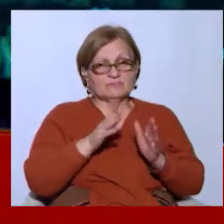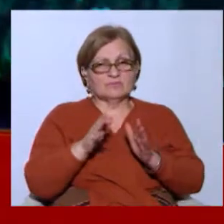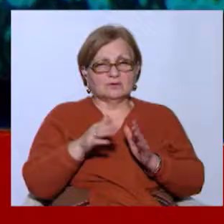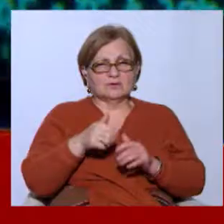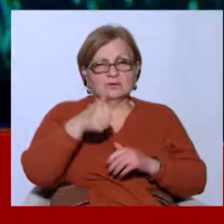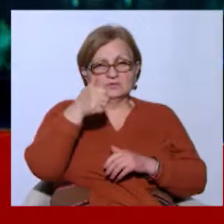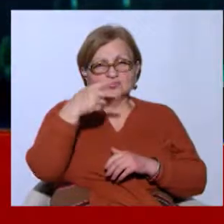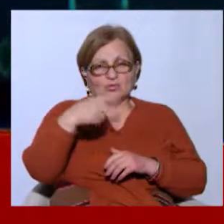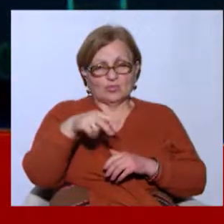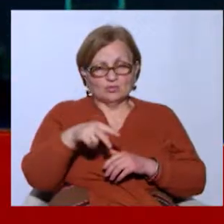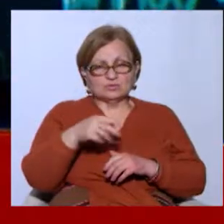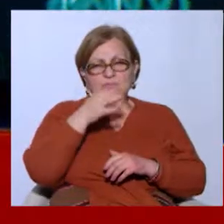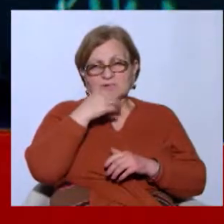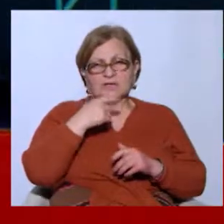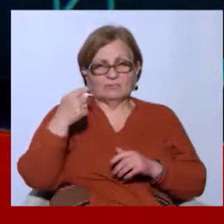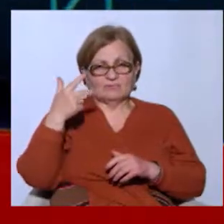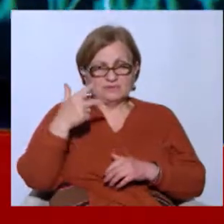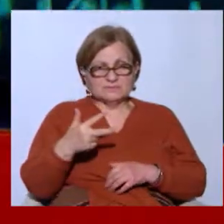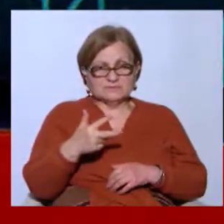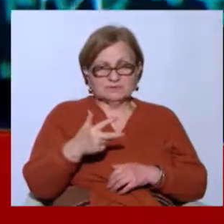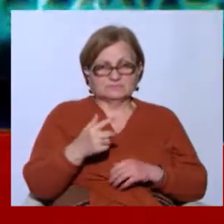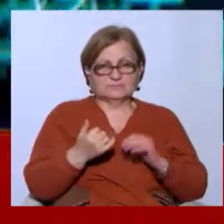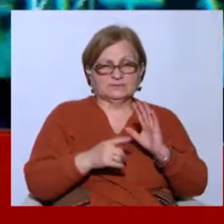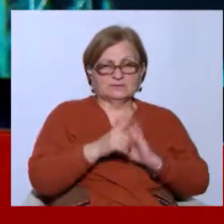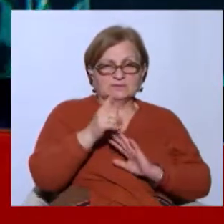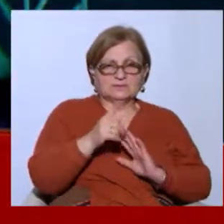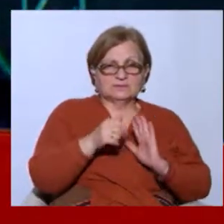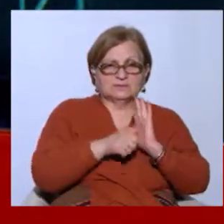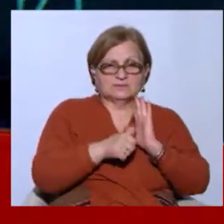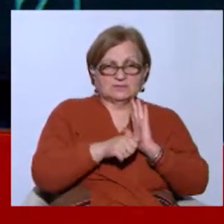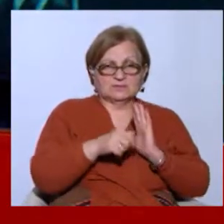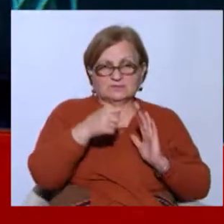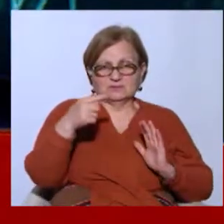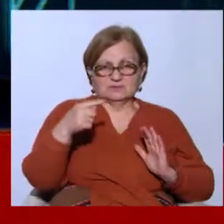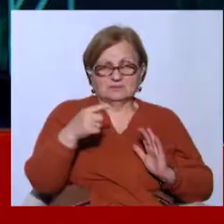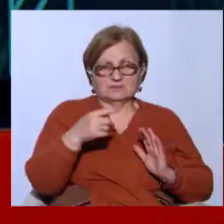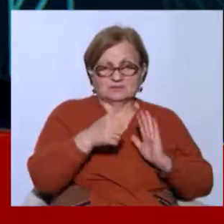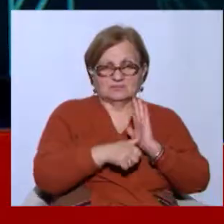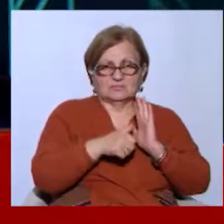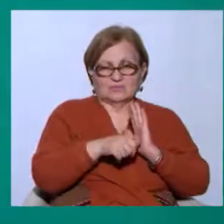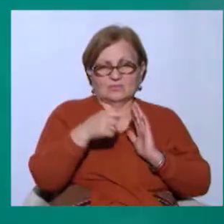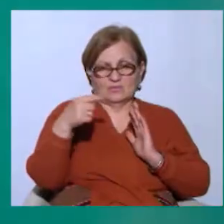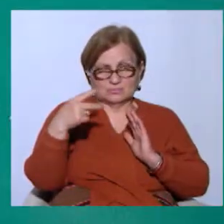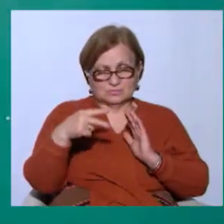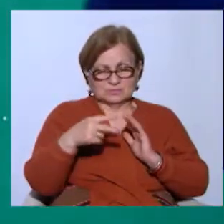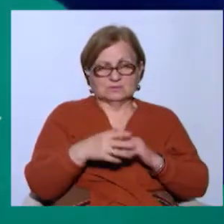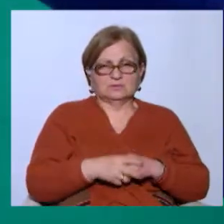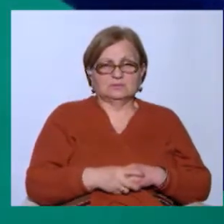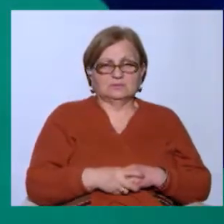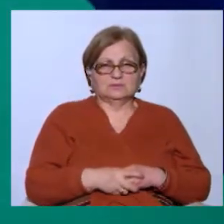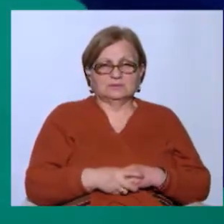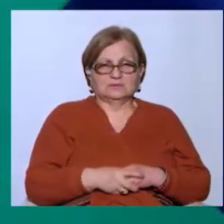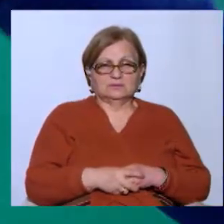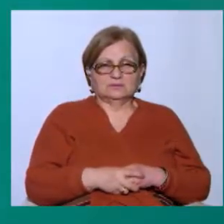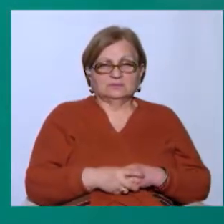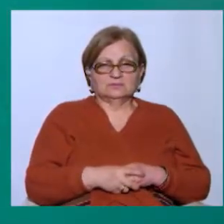ვაკლებ 20, მერე გამოვაკლებ 3-ს. აბა დავიწყეთ 20 ვაკლებ ჯერ 60-ს ვაკლებ ჯერ 20